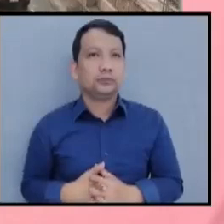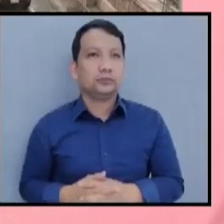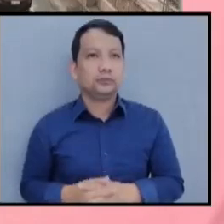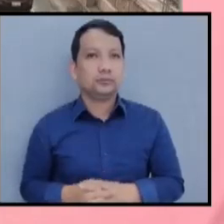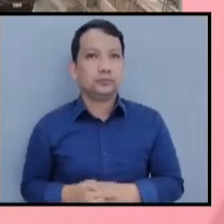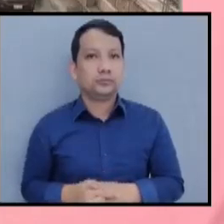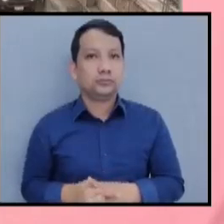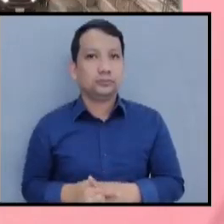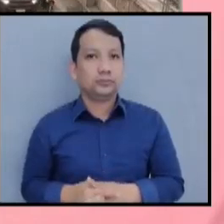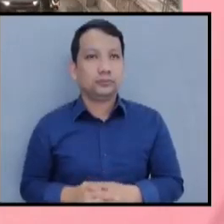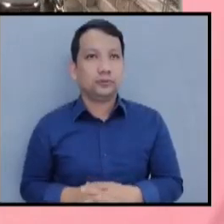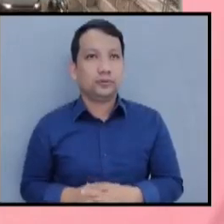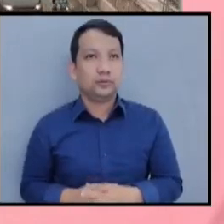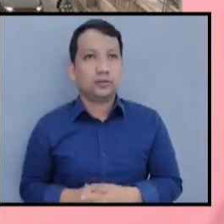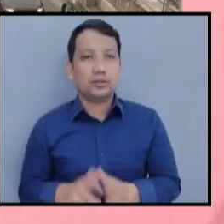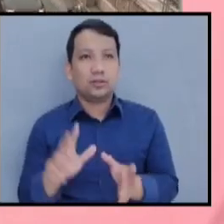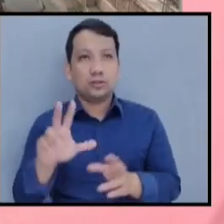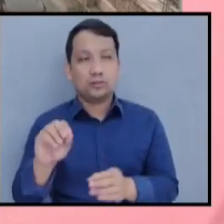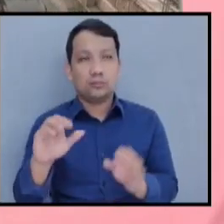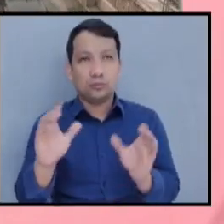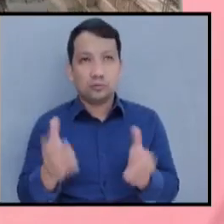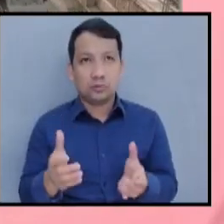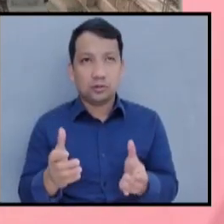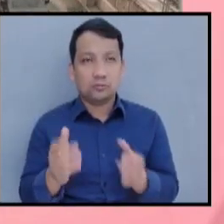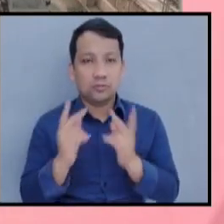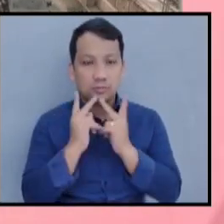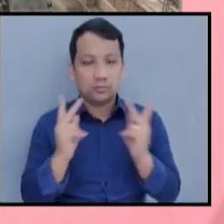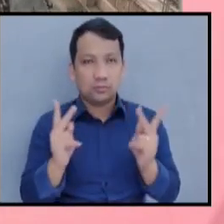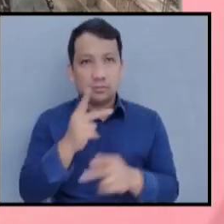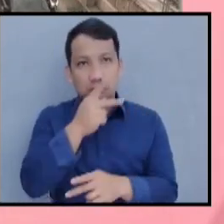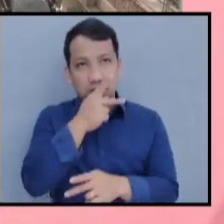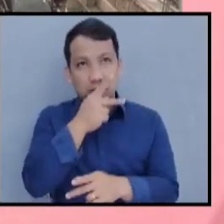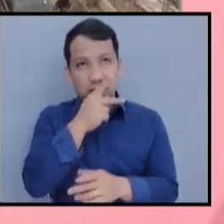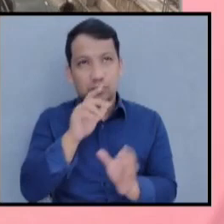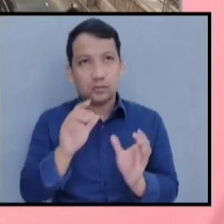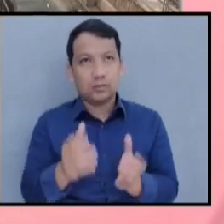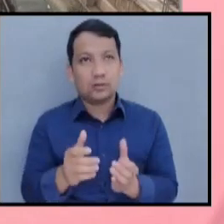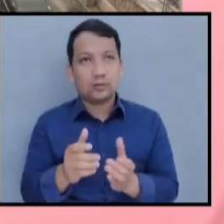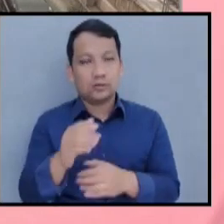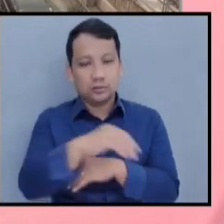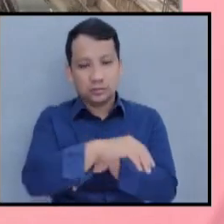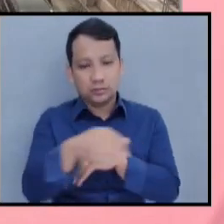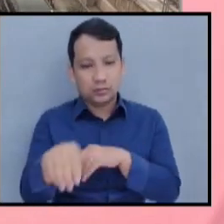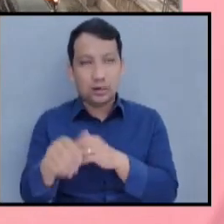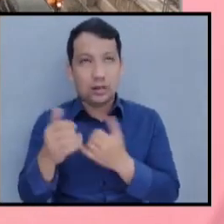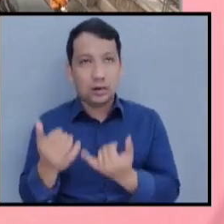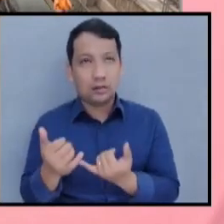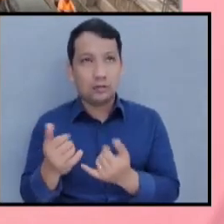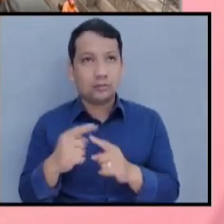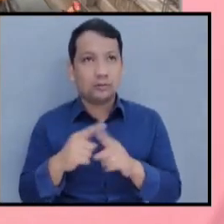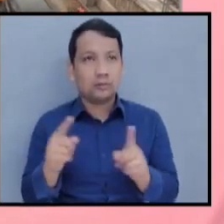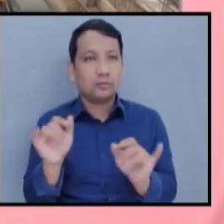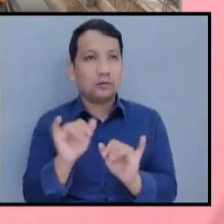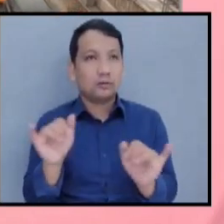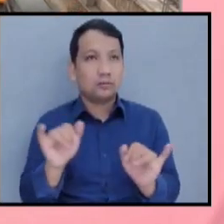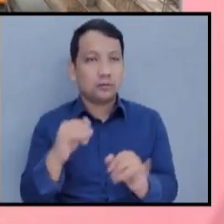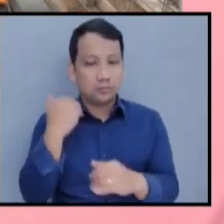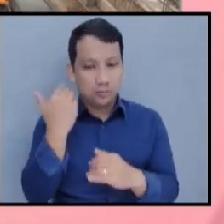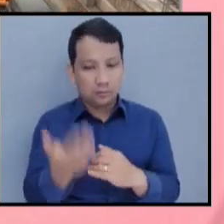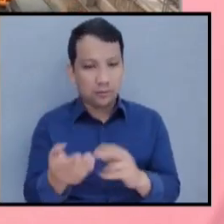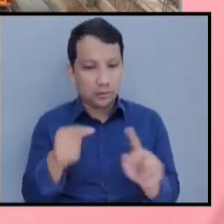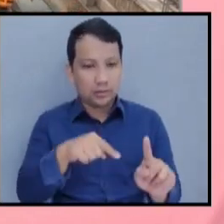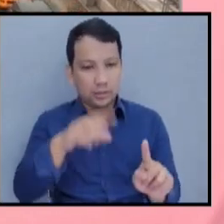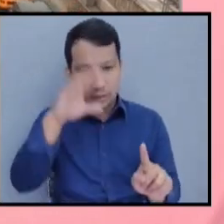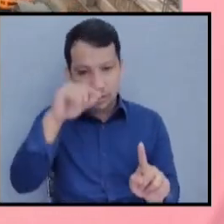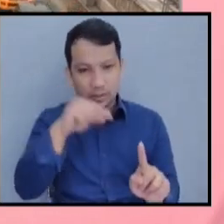Wala pa rin pasok ang mga estudyante sa ilang pang publiko at pribadong paaralan sa Cagayan ngayong araw. Samantala, isa namang bangkain ng lalaki ang